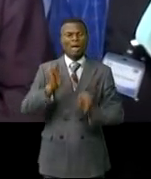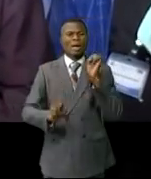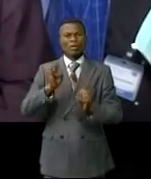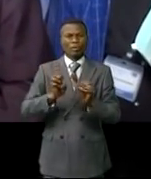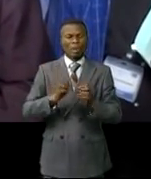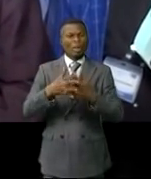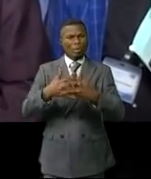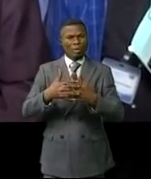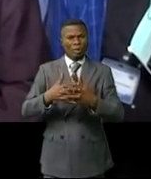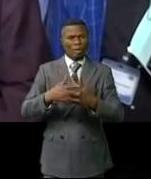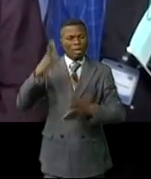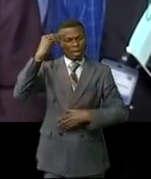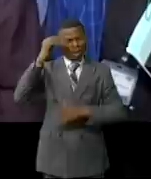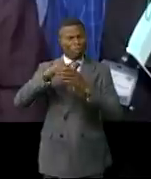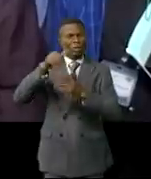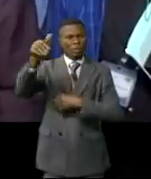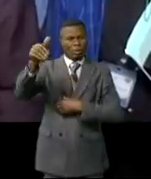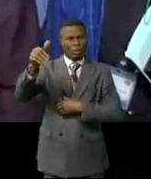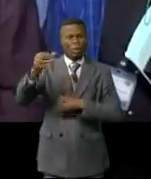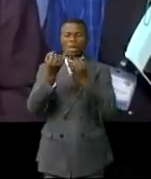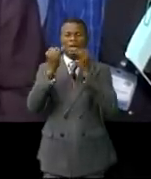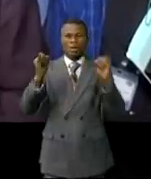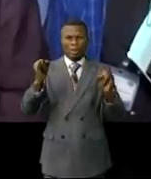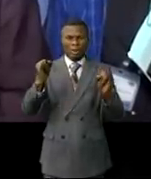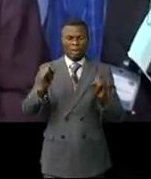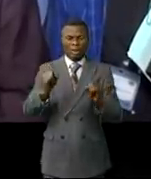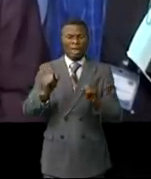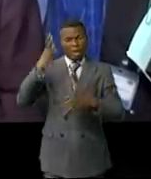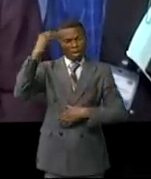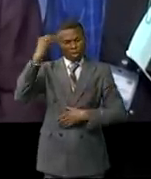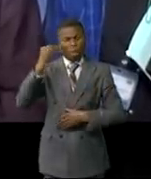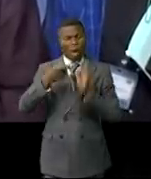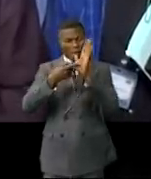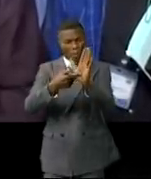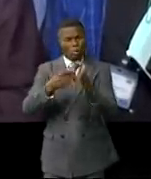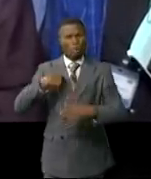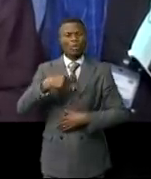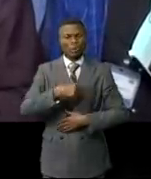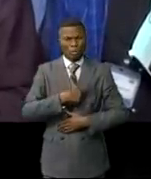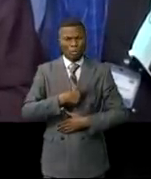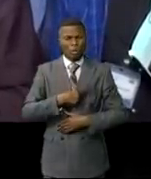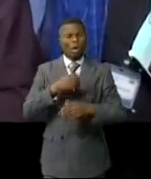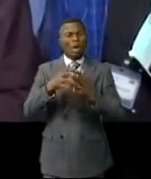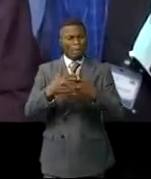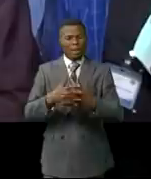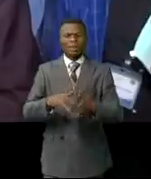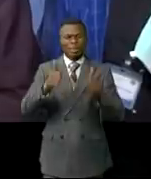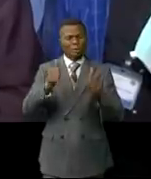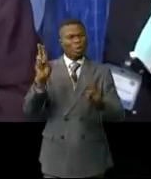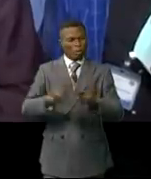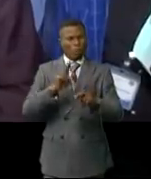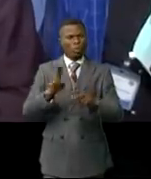réacteur par une expertise extérieure indépendante qui nous a prouvé que l'outil est encore